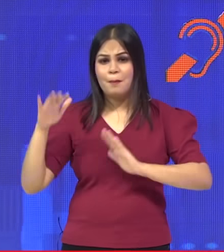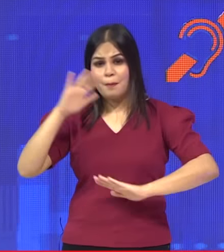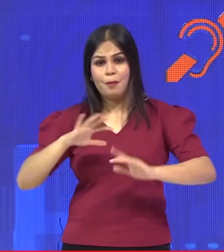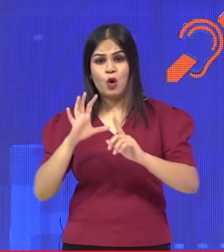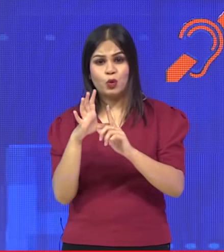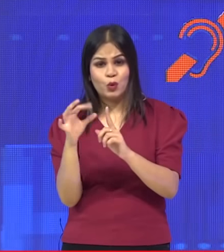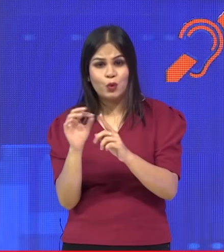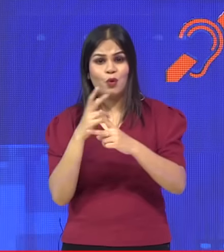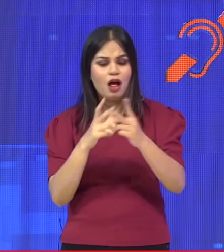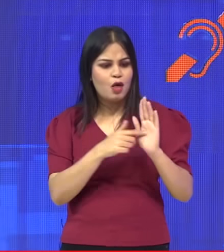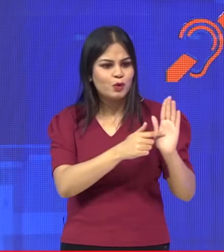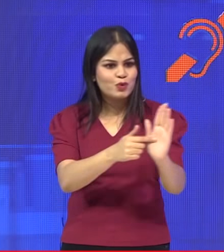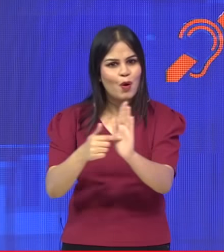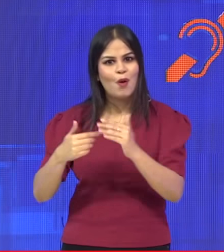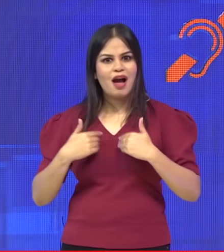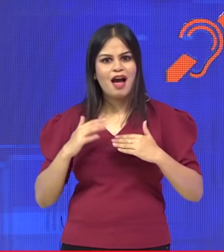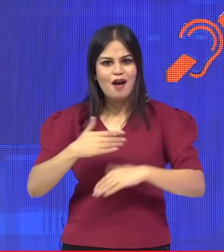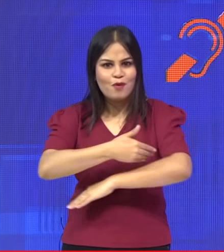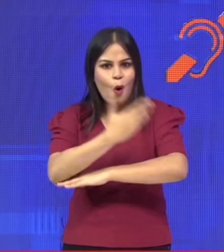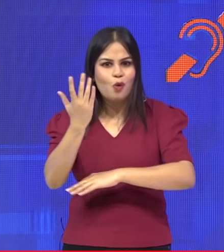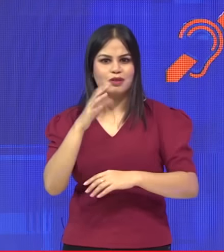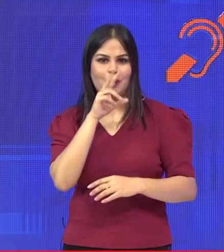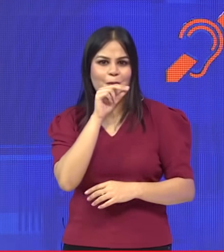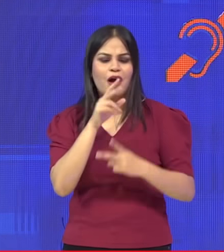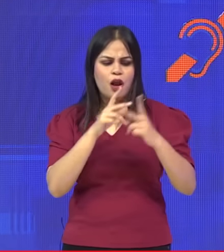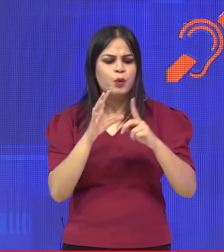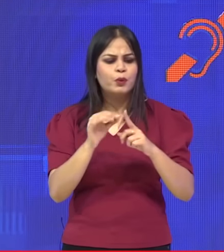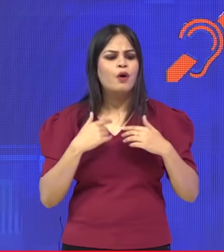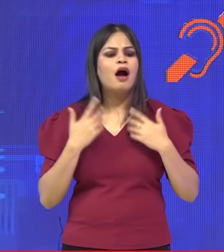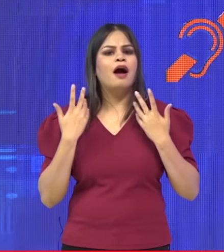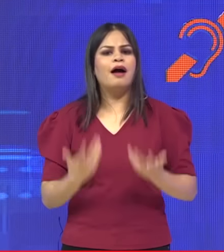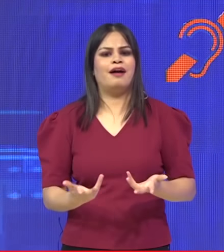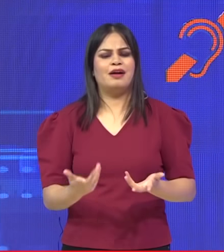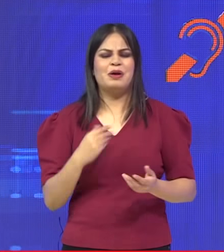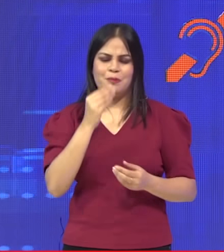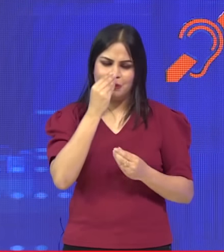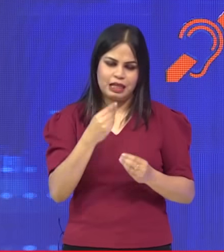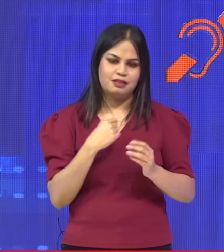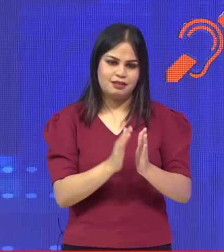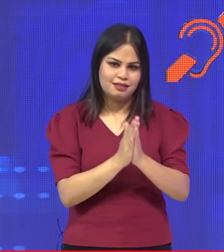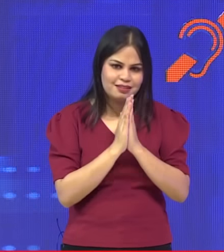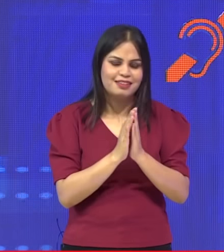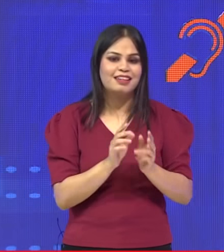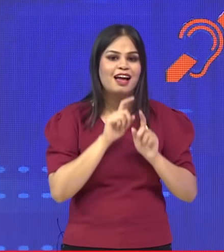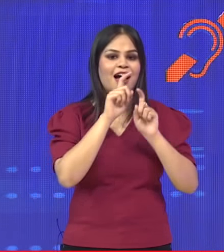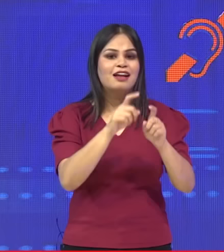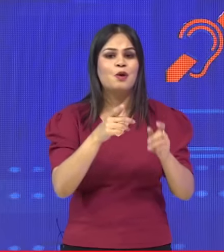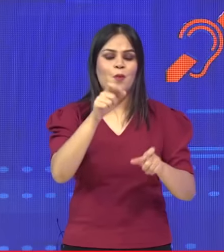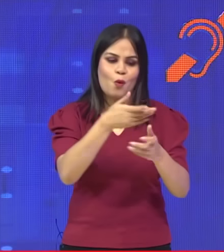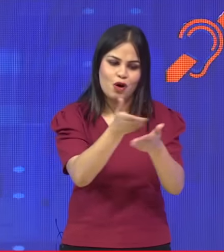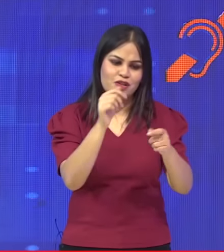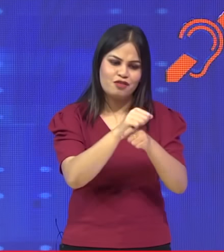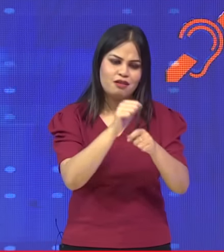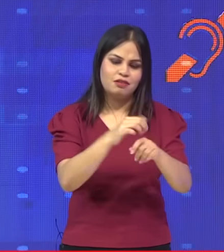मेरे हो मेरी तो दरखास्त है की सब बहुत अच्छा कम करें